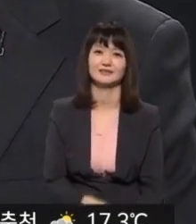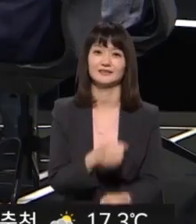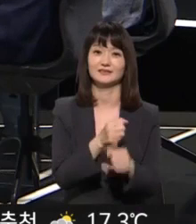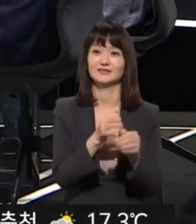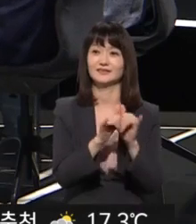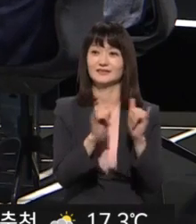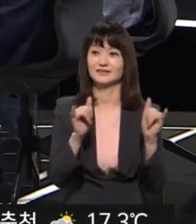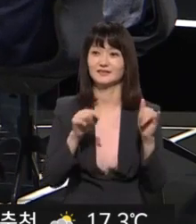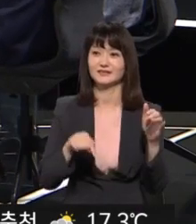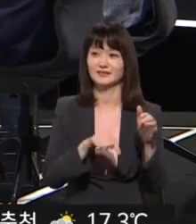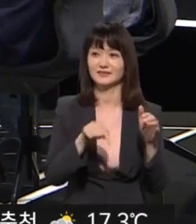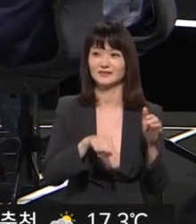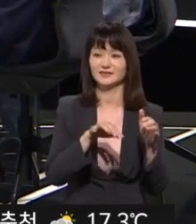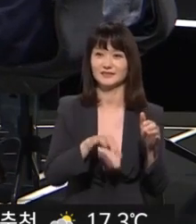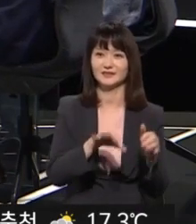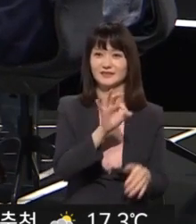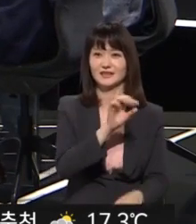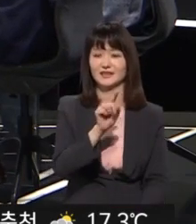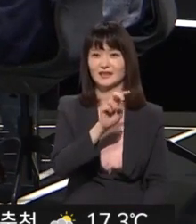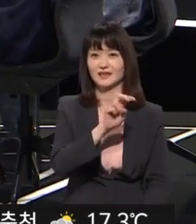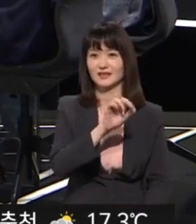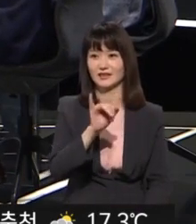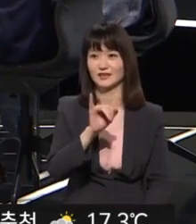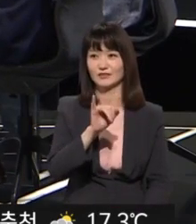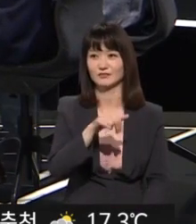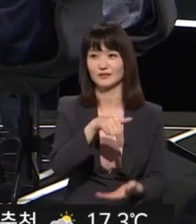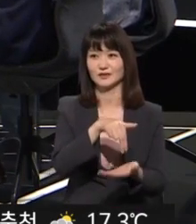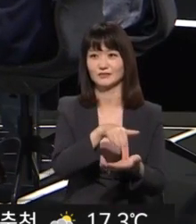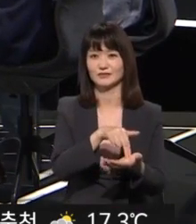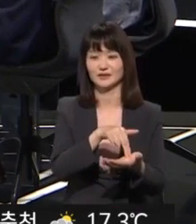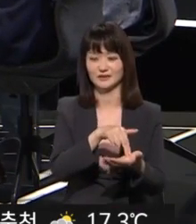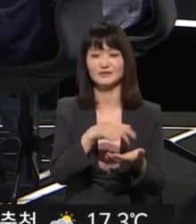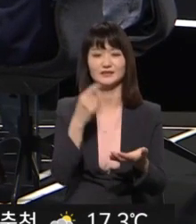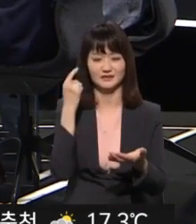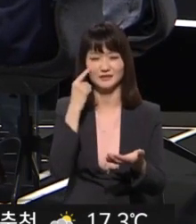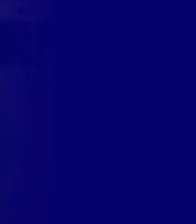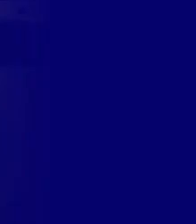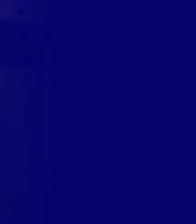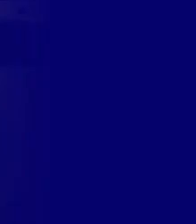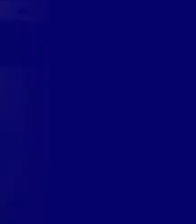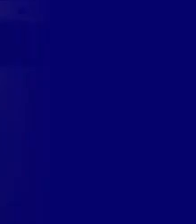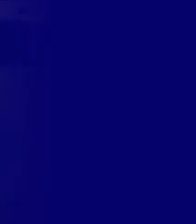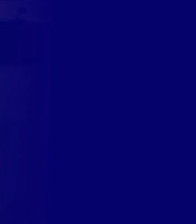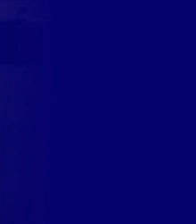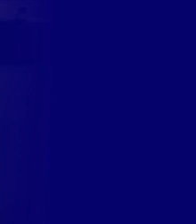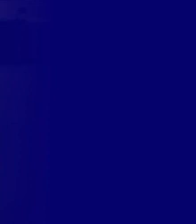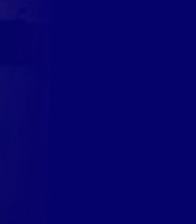열혈 아미가 있어서 그러니까 친 아미의 입장부터 들어보도록 하겠습니다.